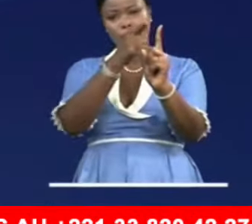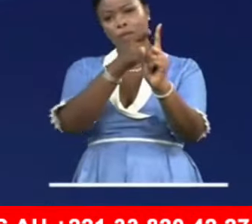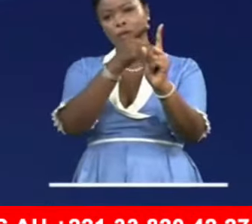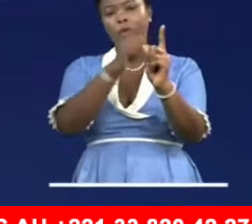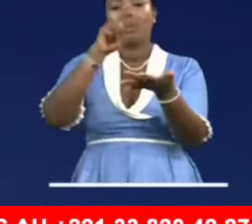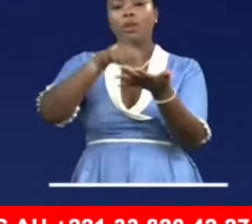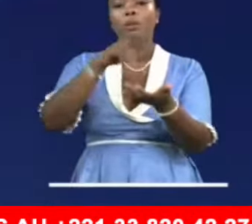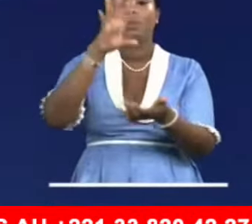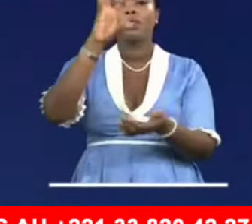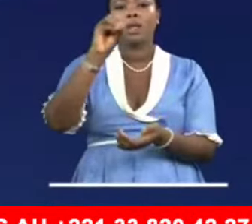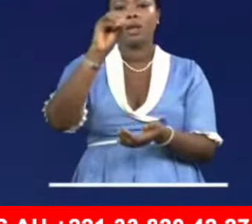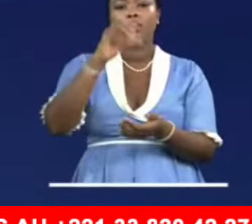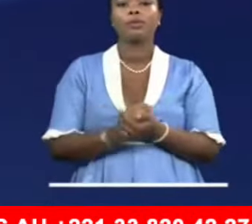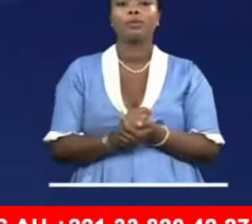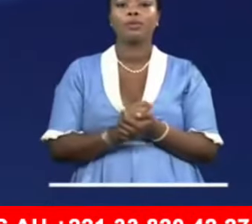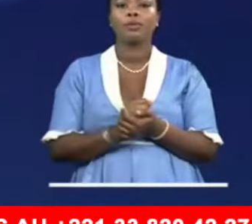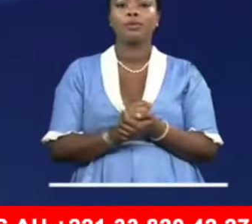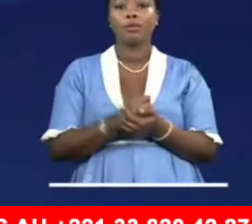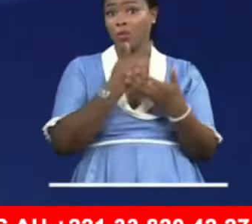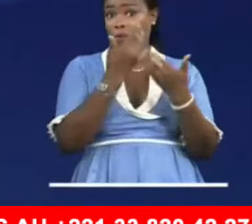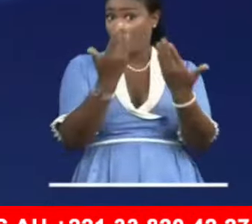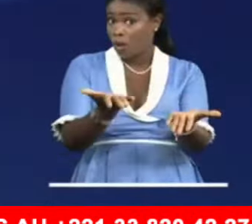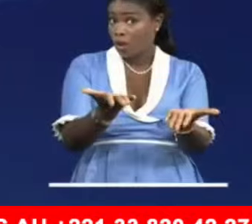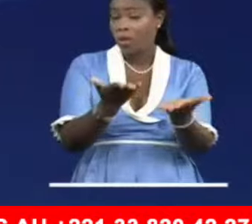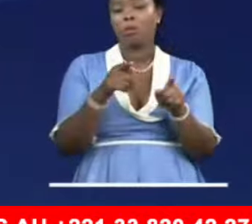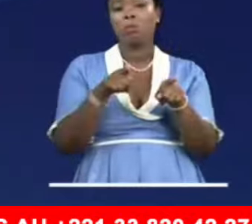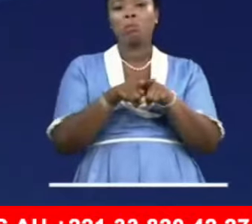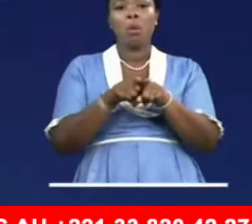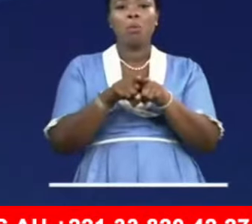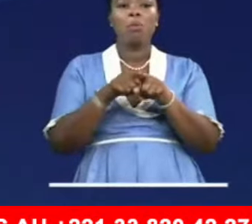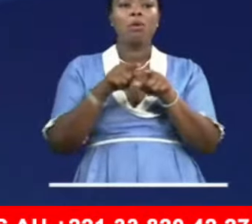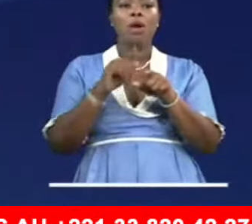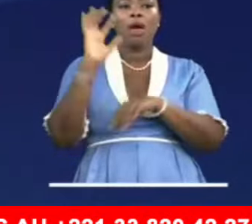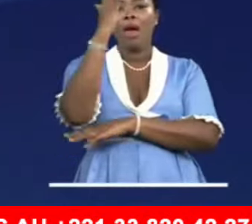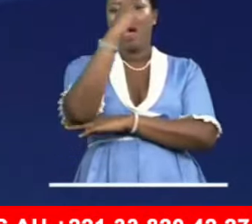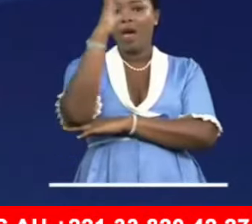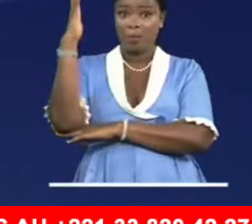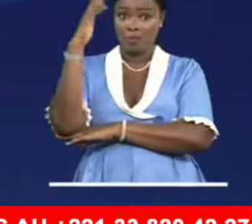2050 voici le BA emblè